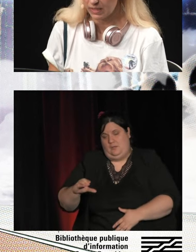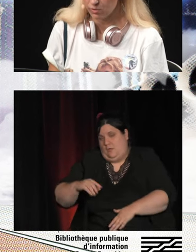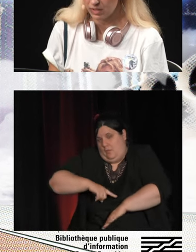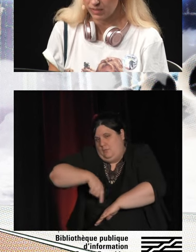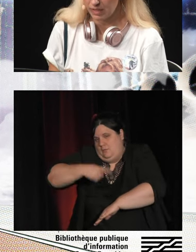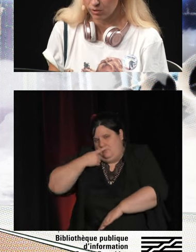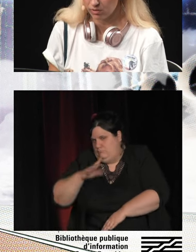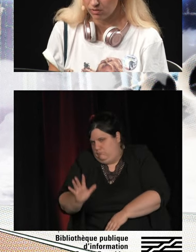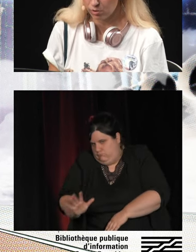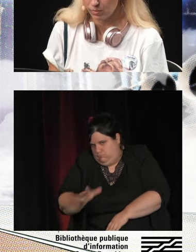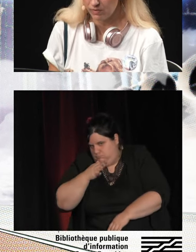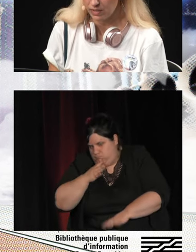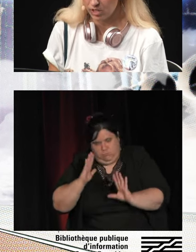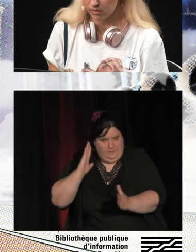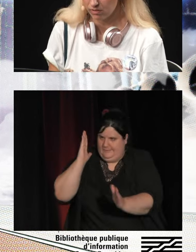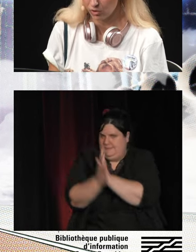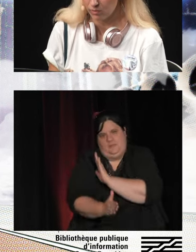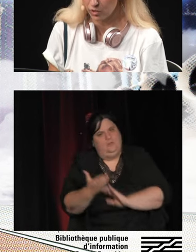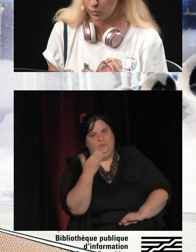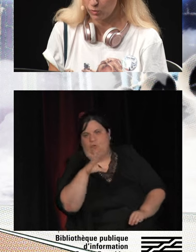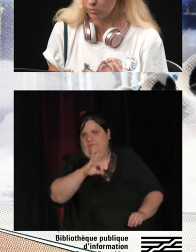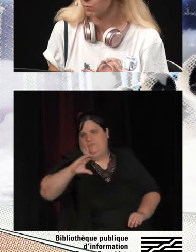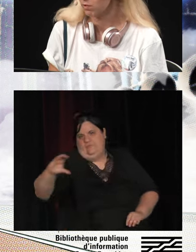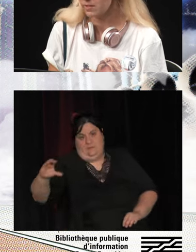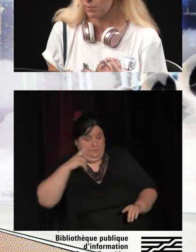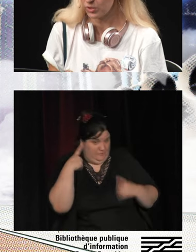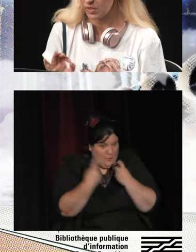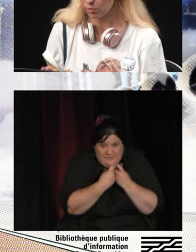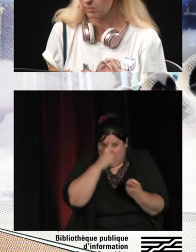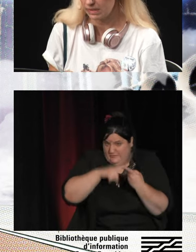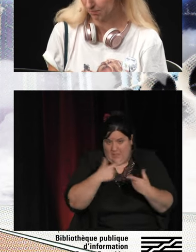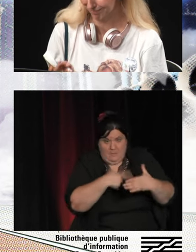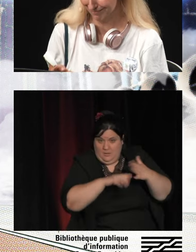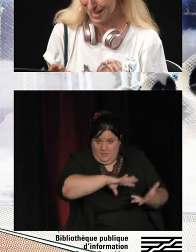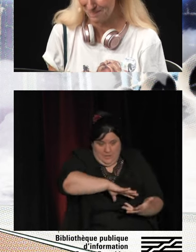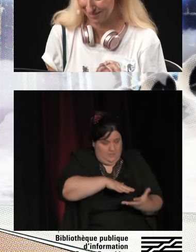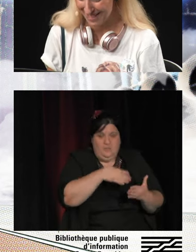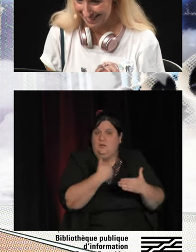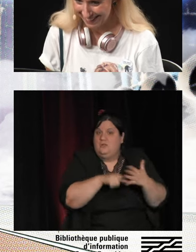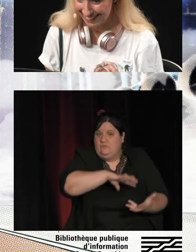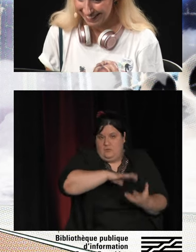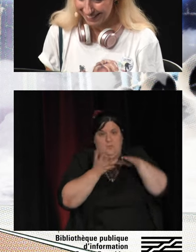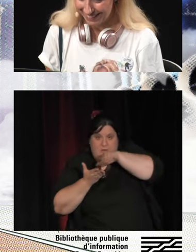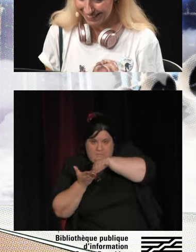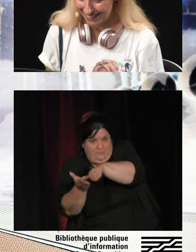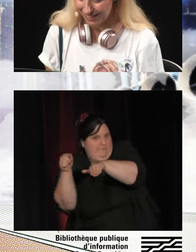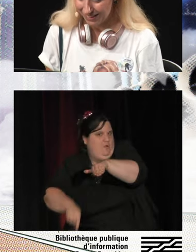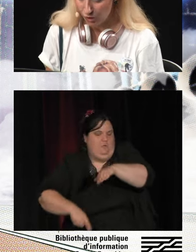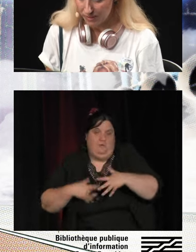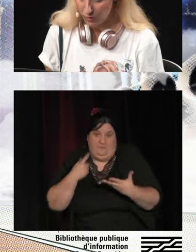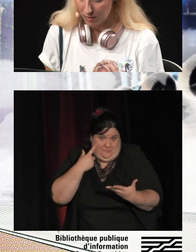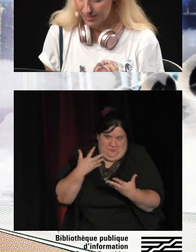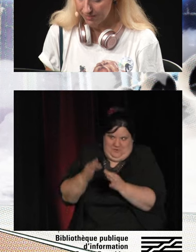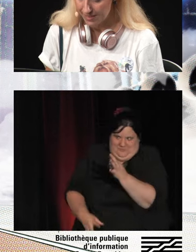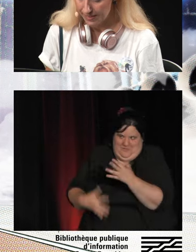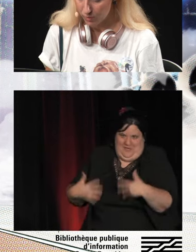dans ma préparation et il fallait bah, que je privilégie l'entraînement sur émulation. Comme vous voyez, ça a porté ses fruits, mais... Ah, merveille !